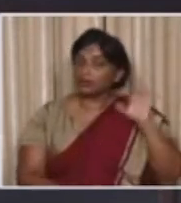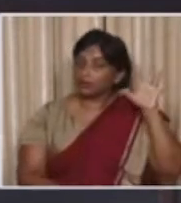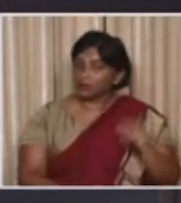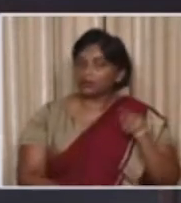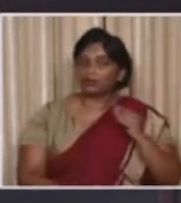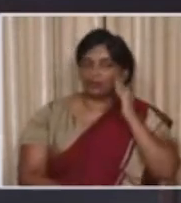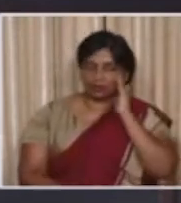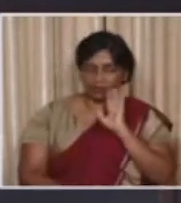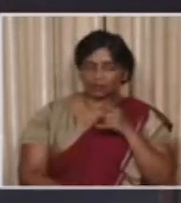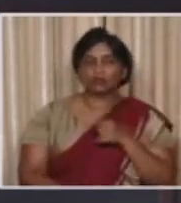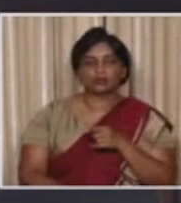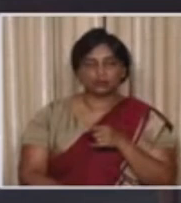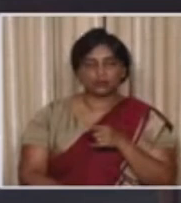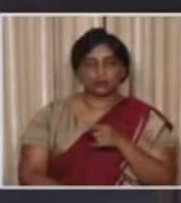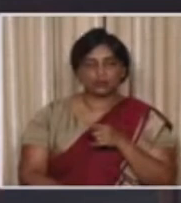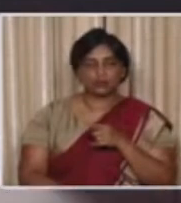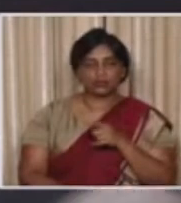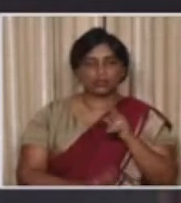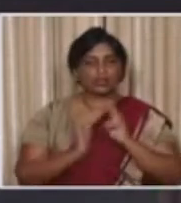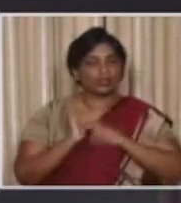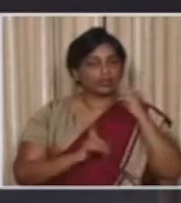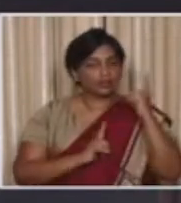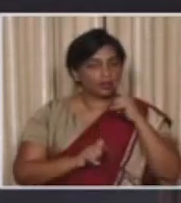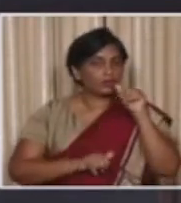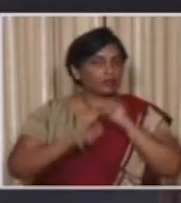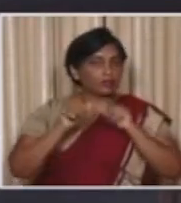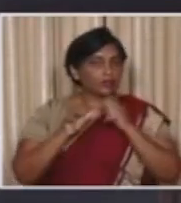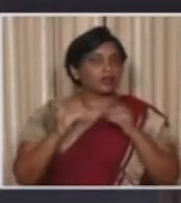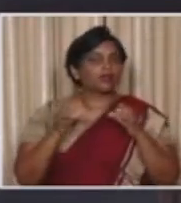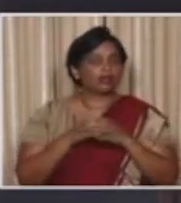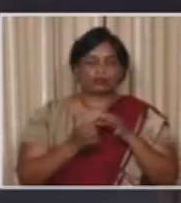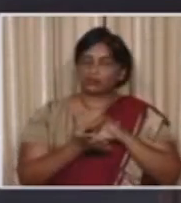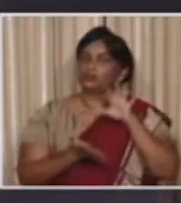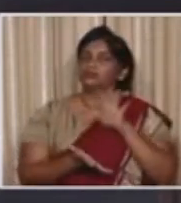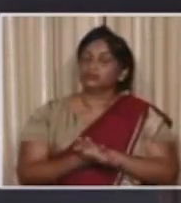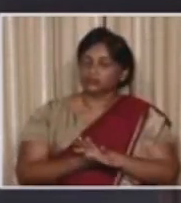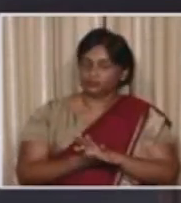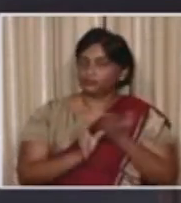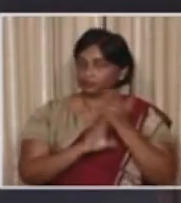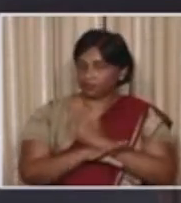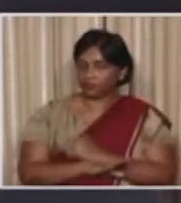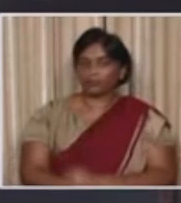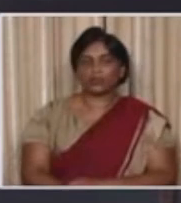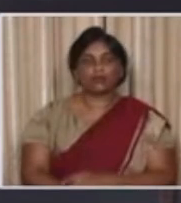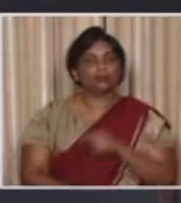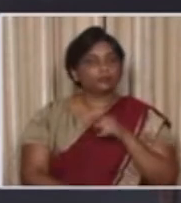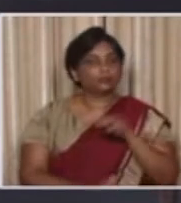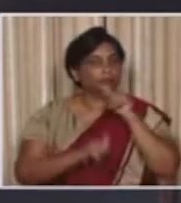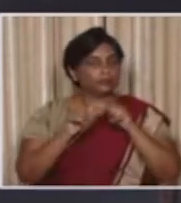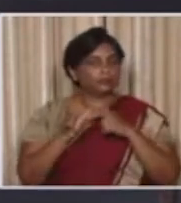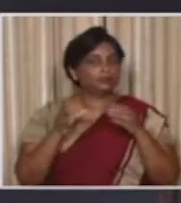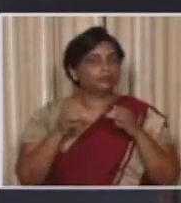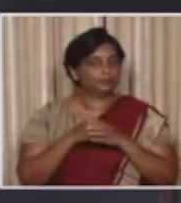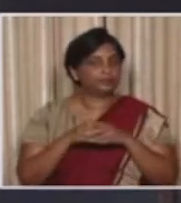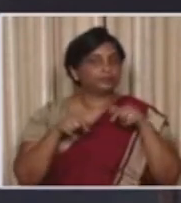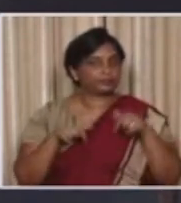මේ ස්වාධීන ජාතික ඖෂධ අධිකාරිය අපි ස්ථාපනය කරේ. දා මේ ඖෂධ අධිකාරිය